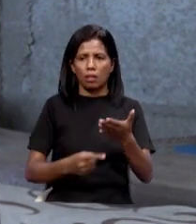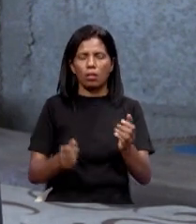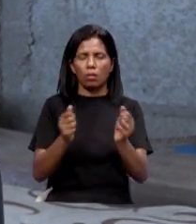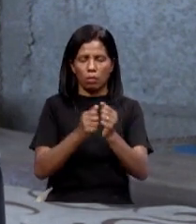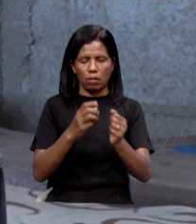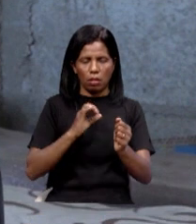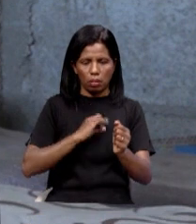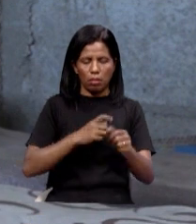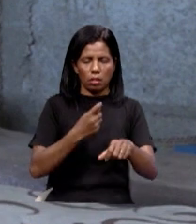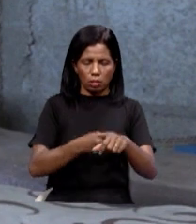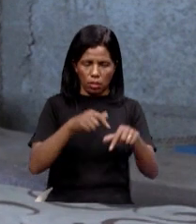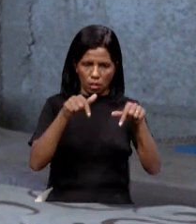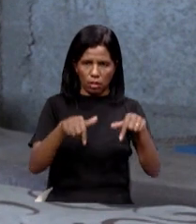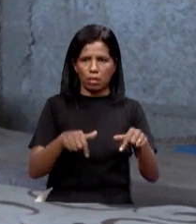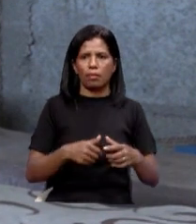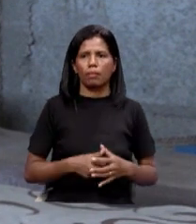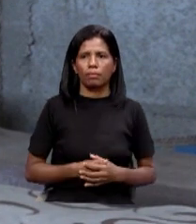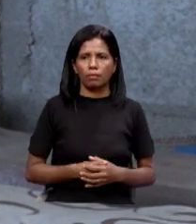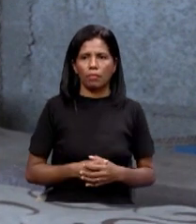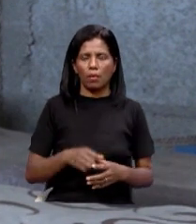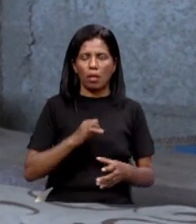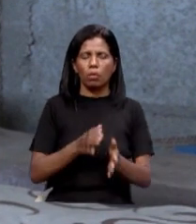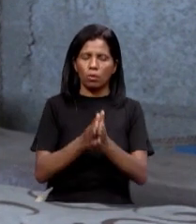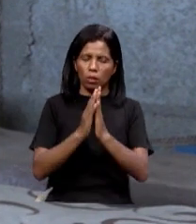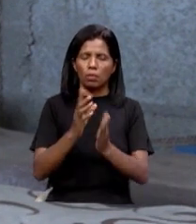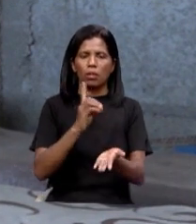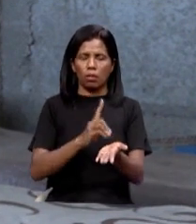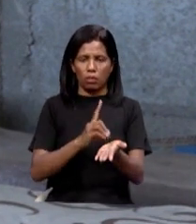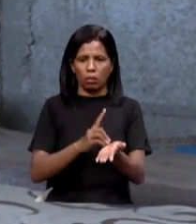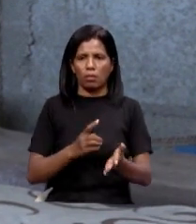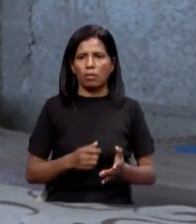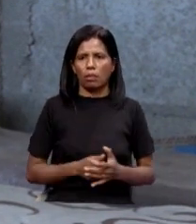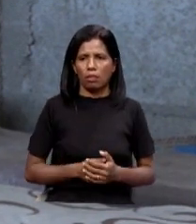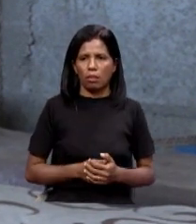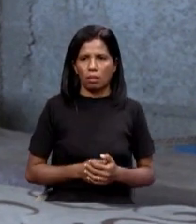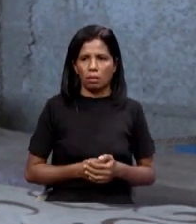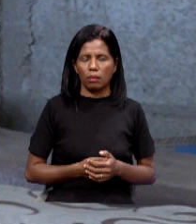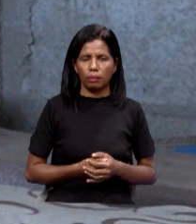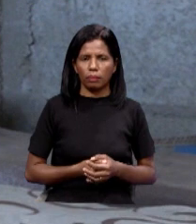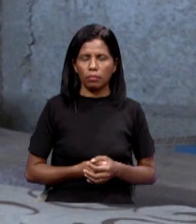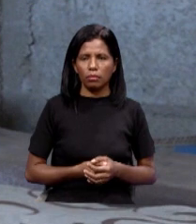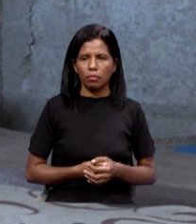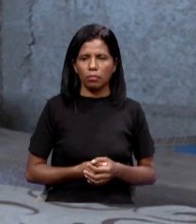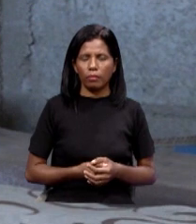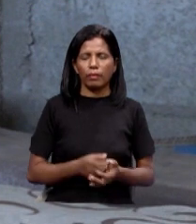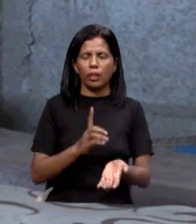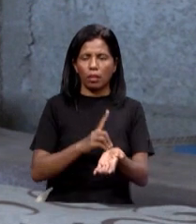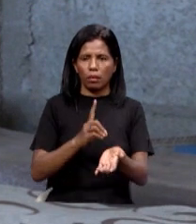sana. Anda, aku khusus betul tu. Emak be, siapa be,